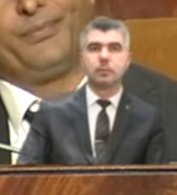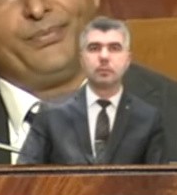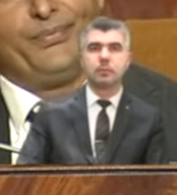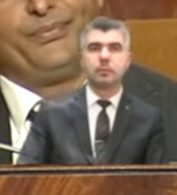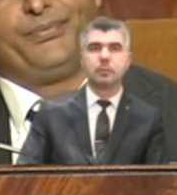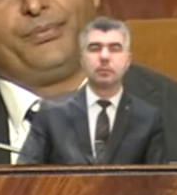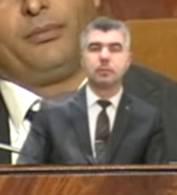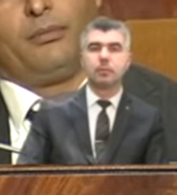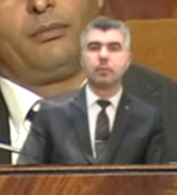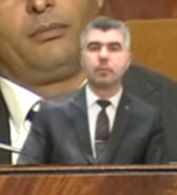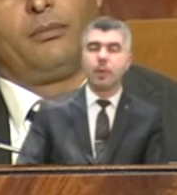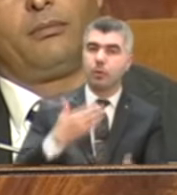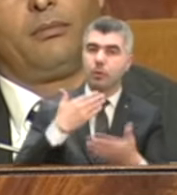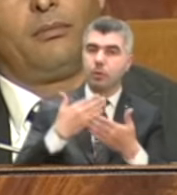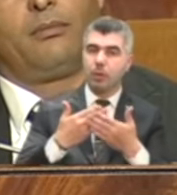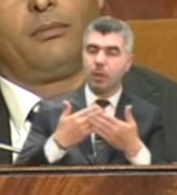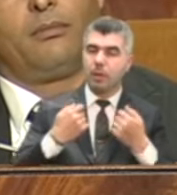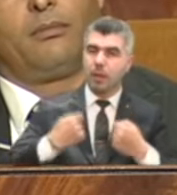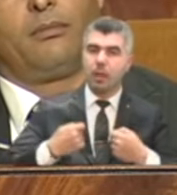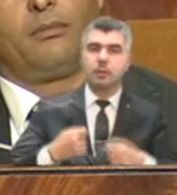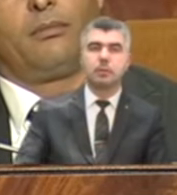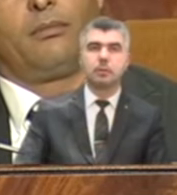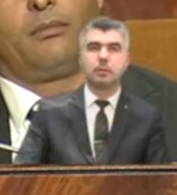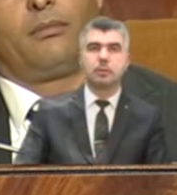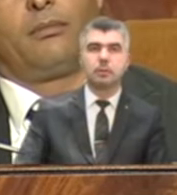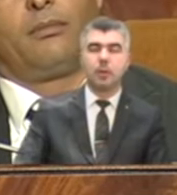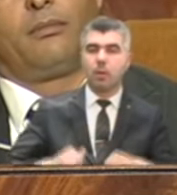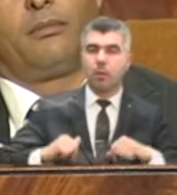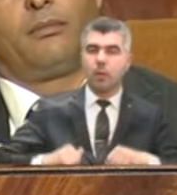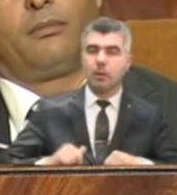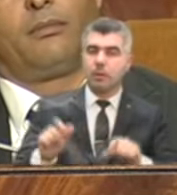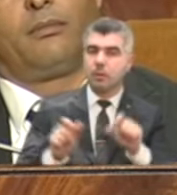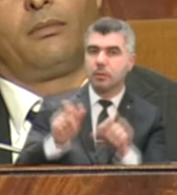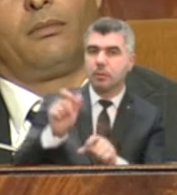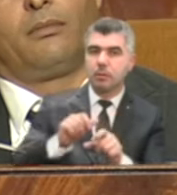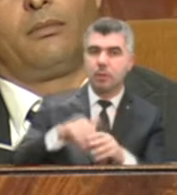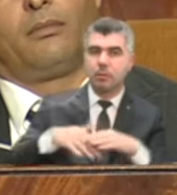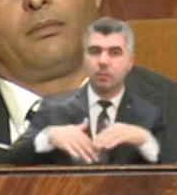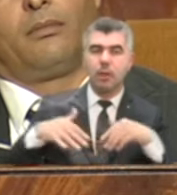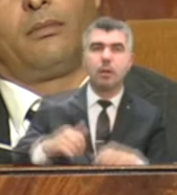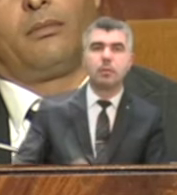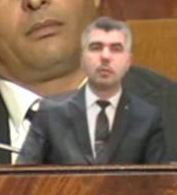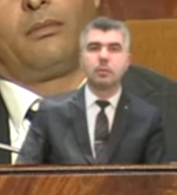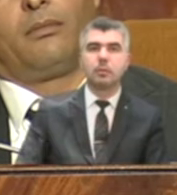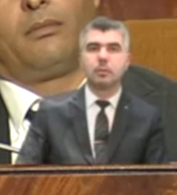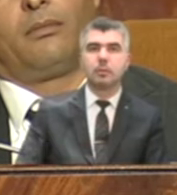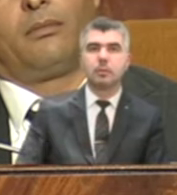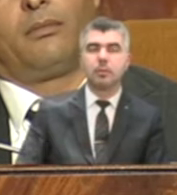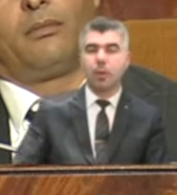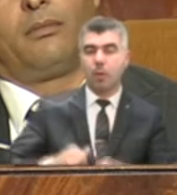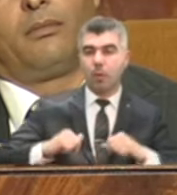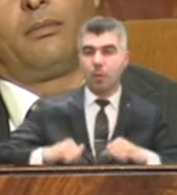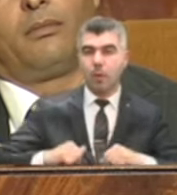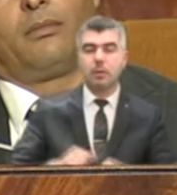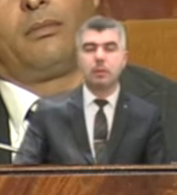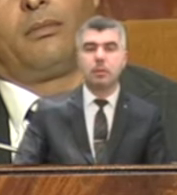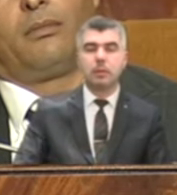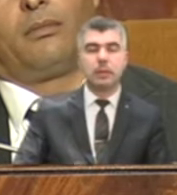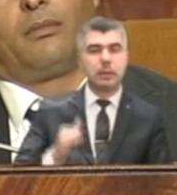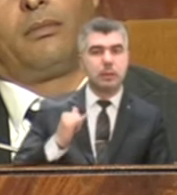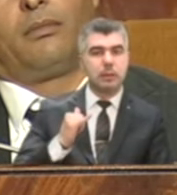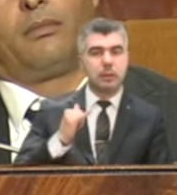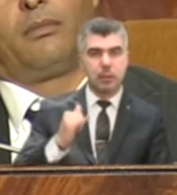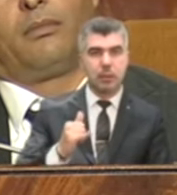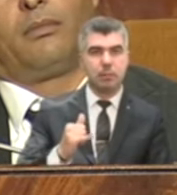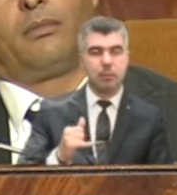تفضل السيد نائب. شكرا السيد الرئيس، السيد الوزير، السادة والسيدات. السيد الوزير، دائما